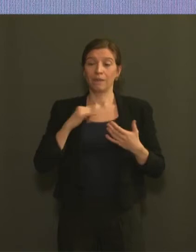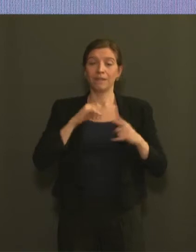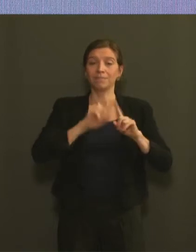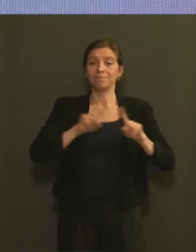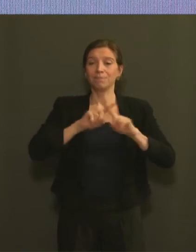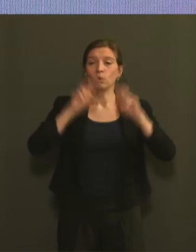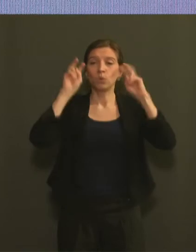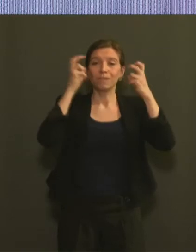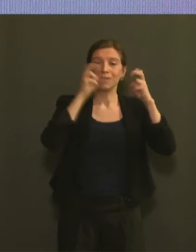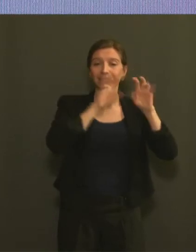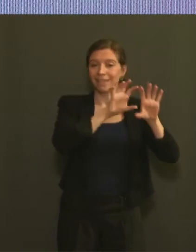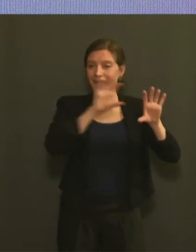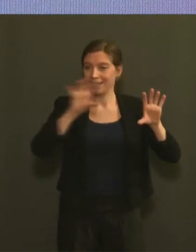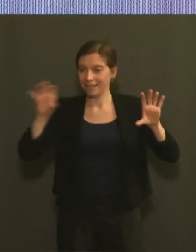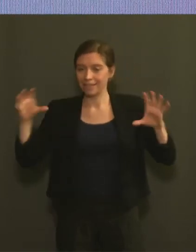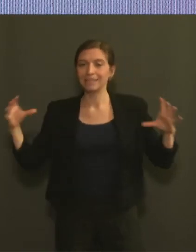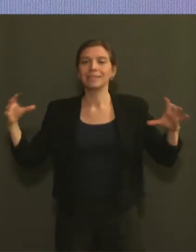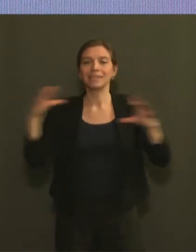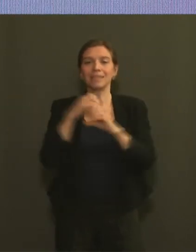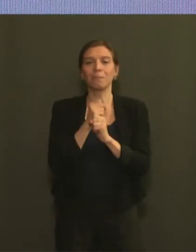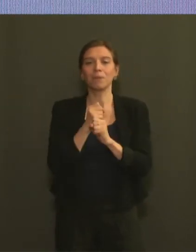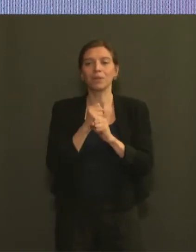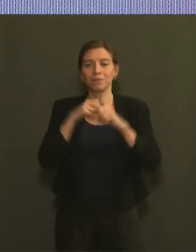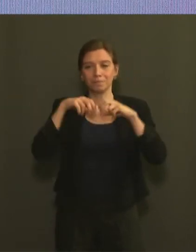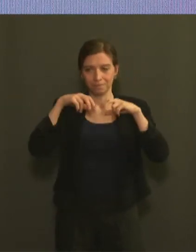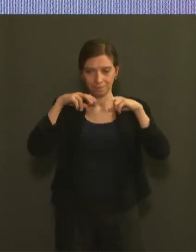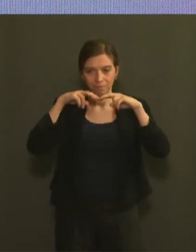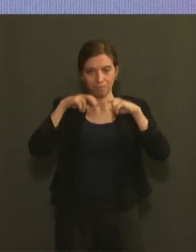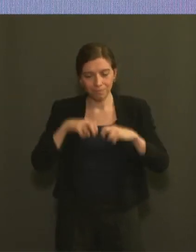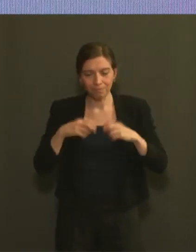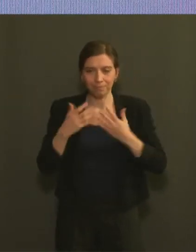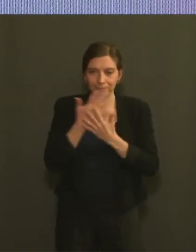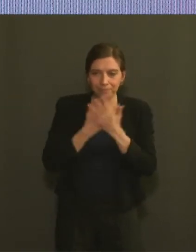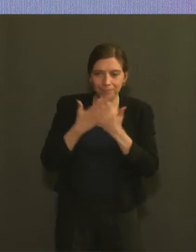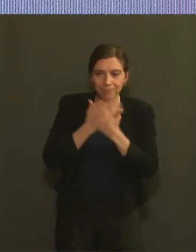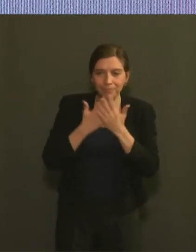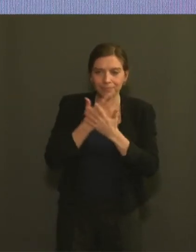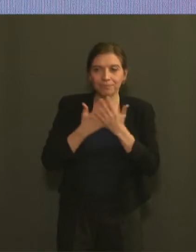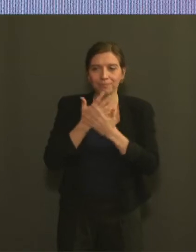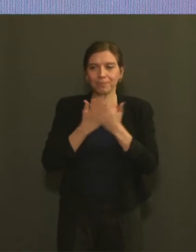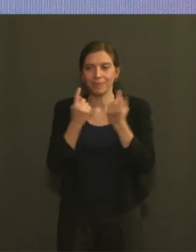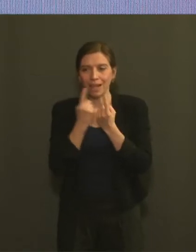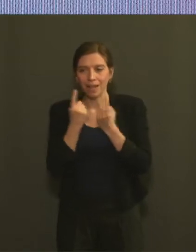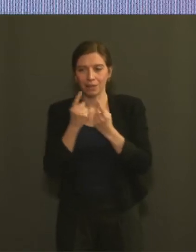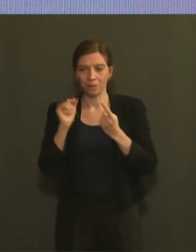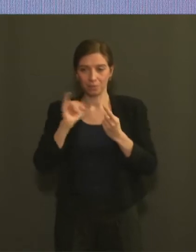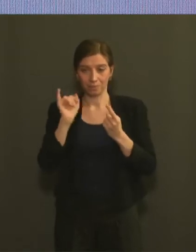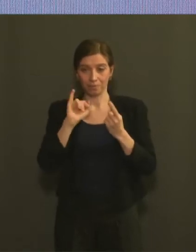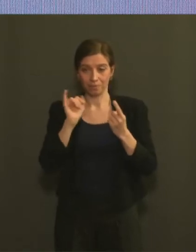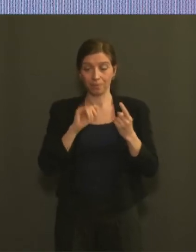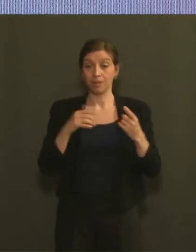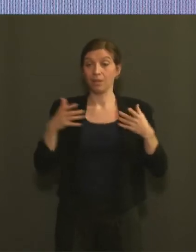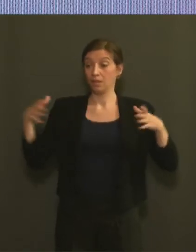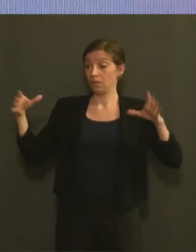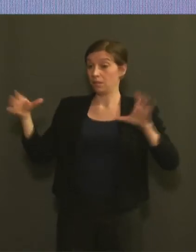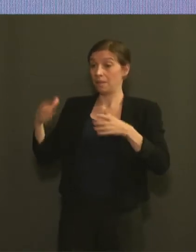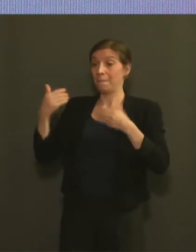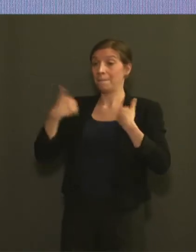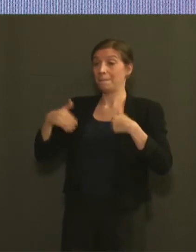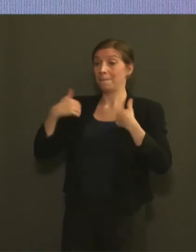pour cette femme de ma vie extraits mais au fait quel smith milliards